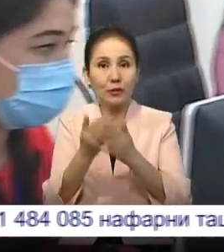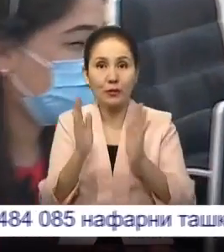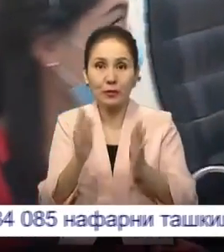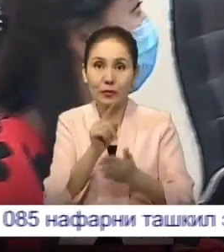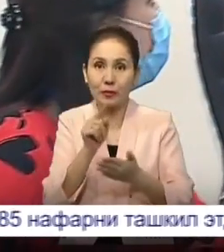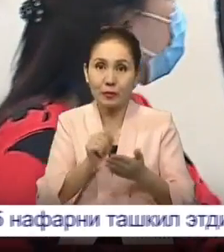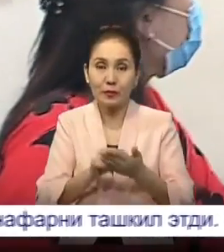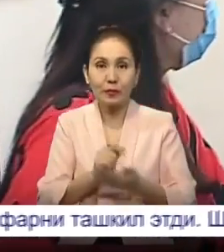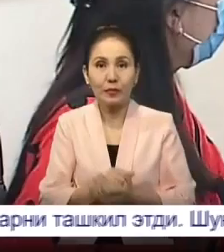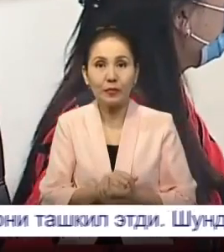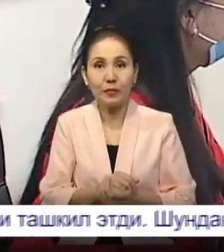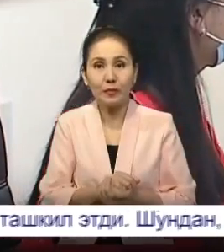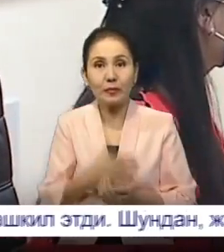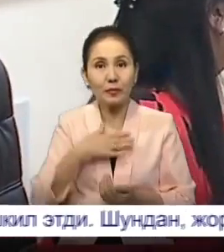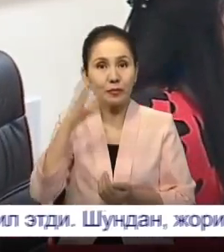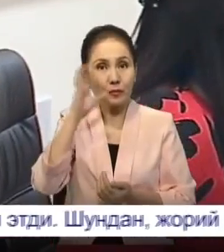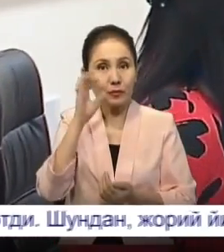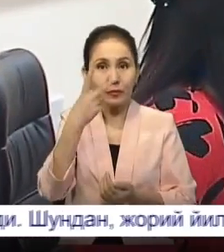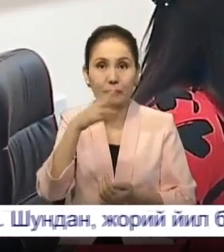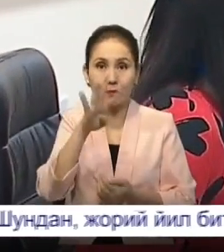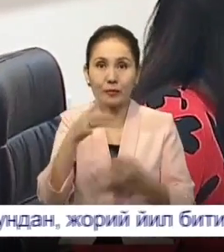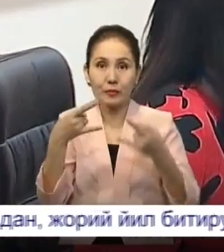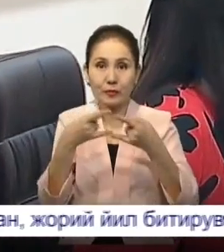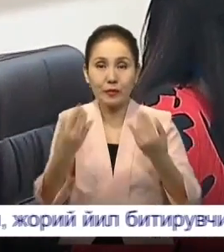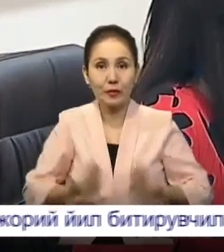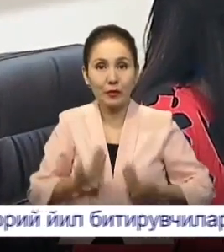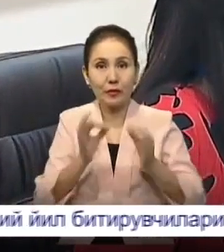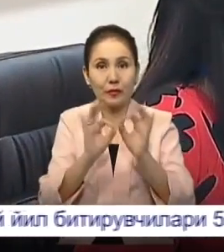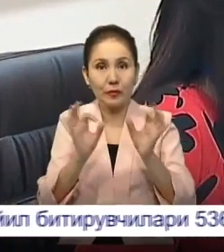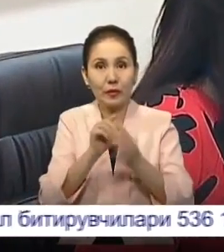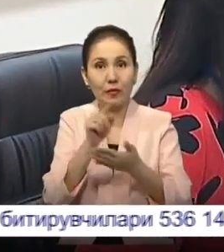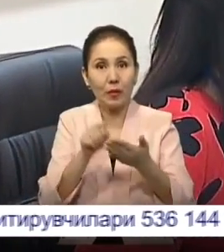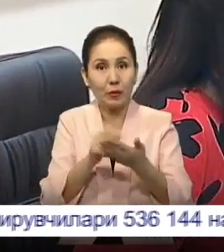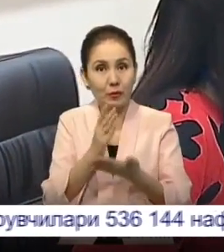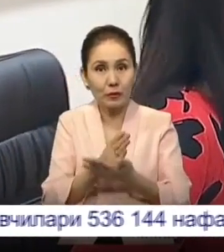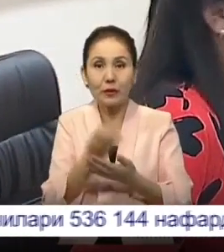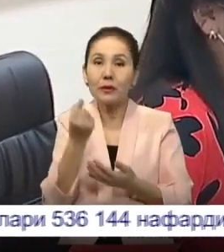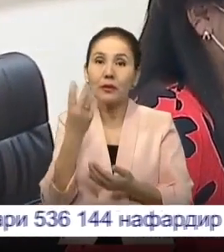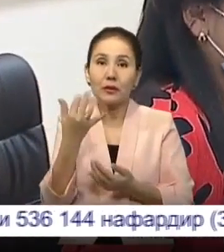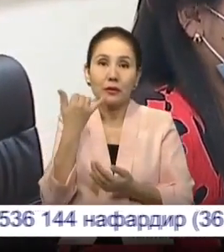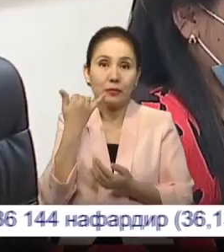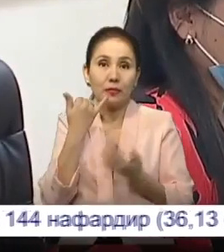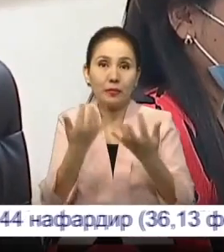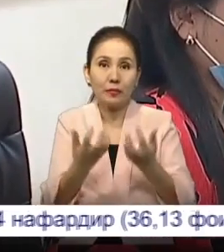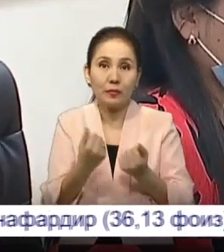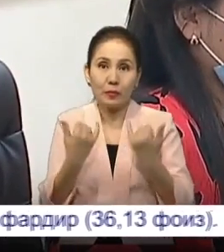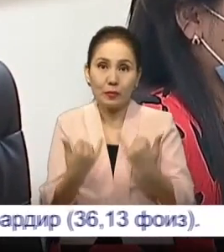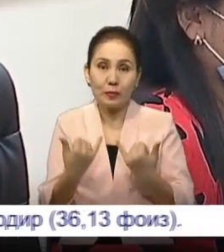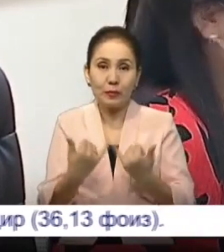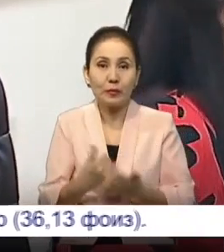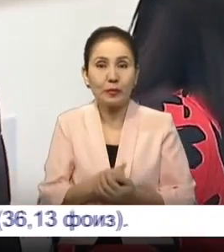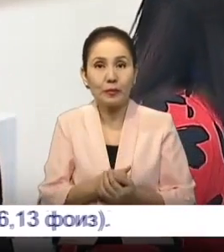olamiz. Assalomu alaykum. Biz O'zbekiston 24 telekanalida jonli efirdamiz va sizga berar savollarimiz bor. Nechta qo'ng'iroq qabul qildingiz hozirgi